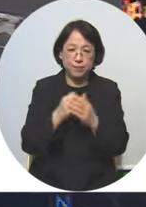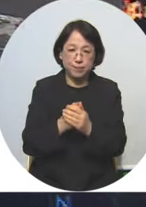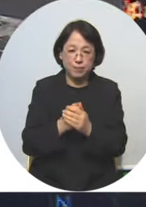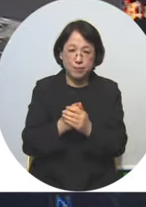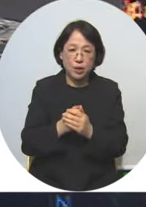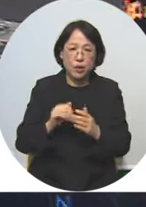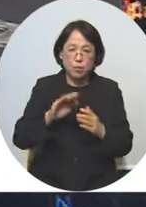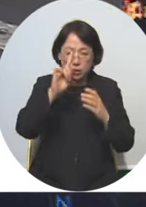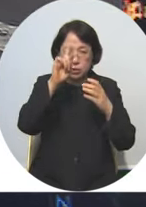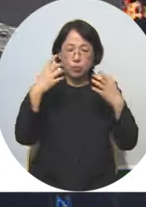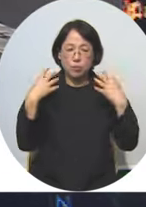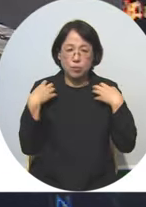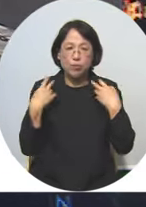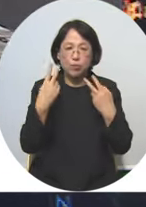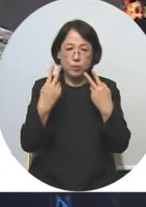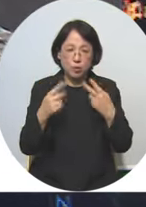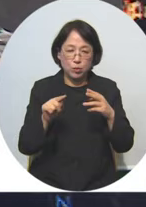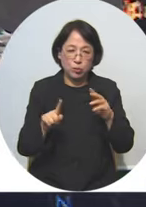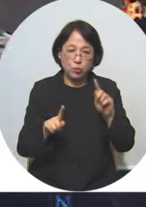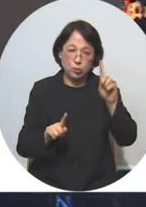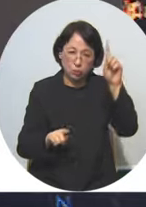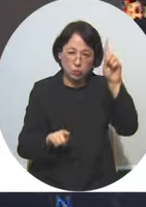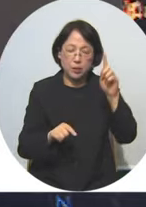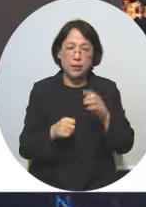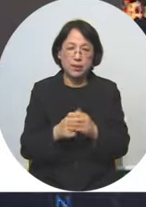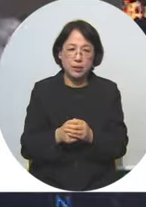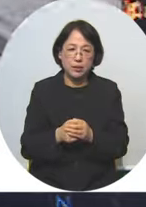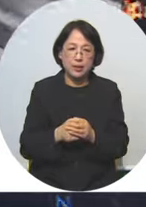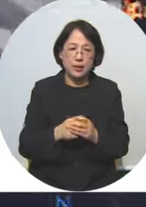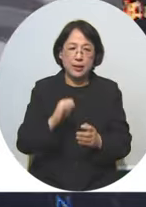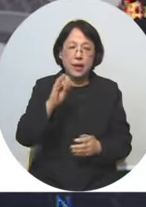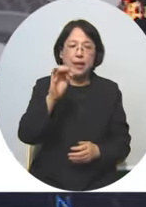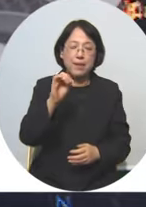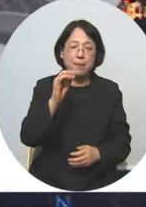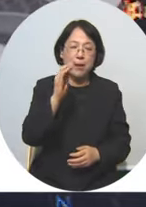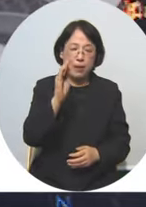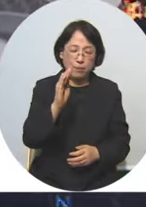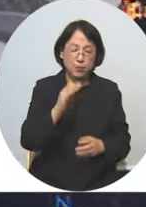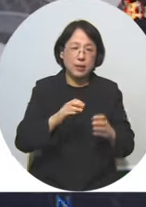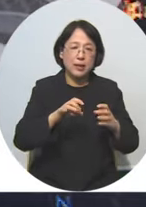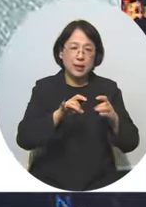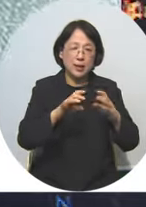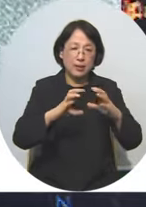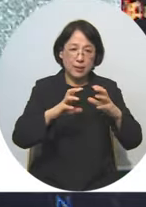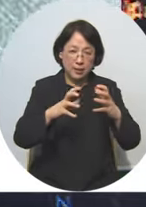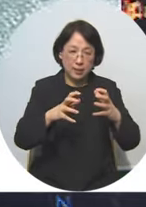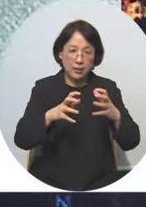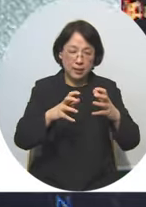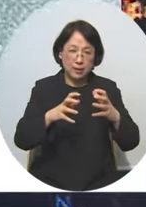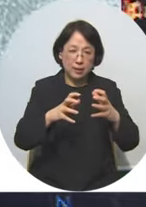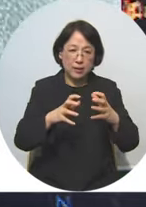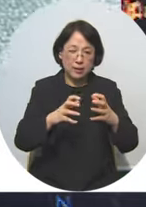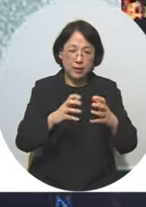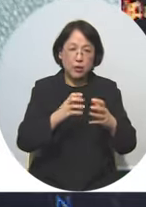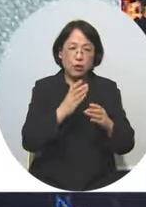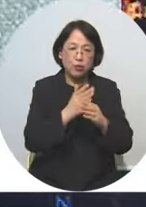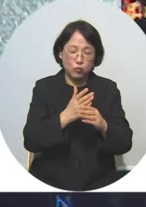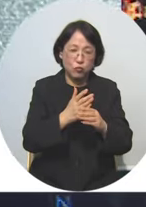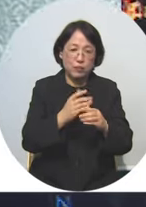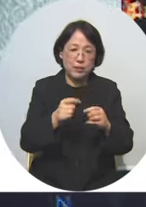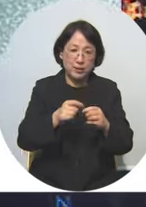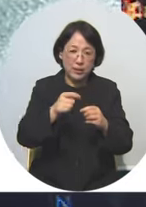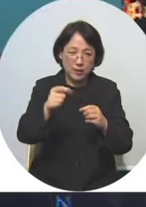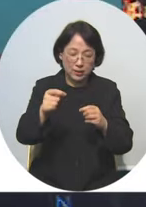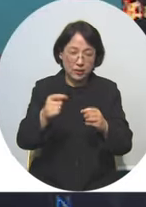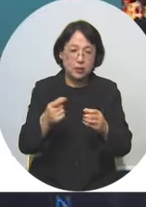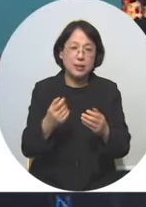높은 수준인데요. IMF는 각국에 미래 위험에 대비한 재정 여력 확충과 중장기적인 생산성 향상을